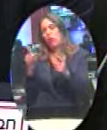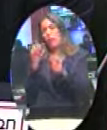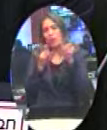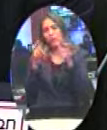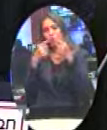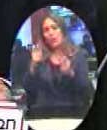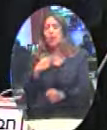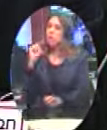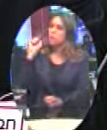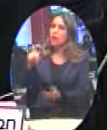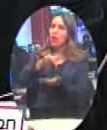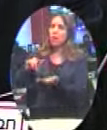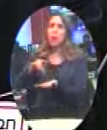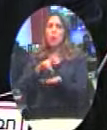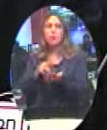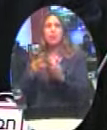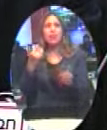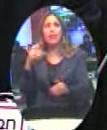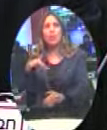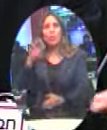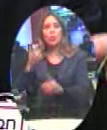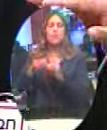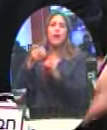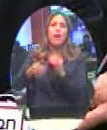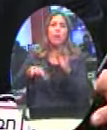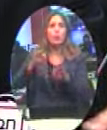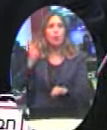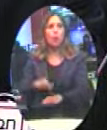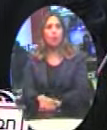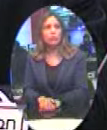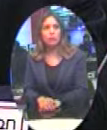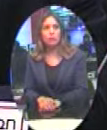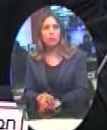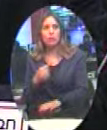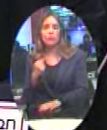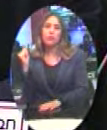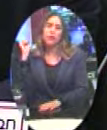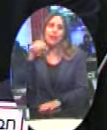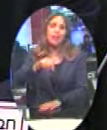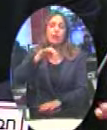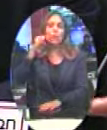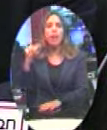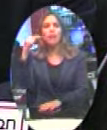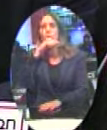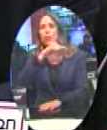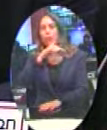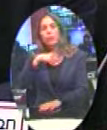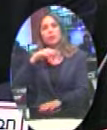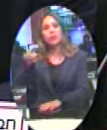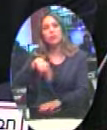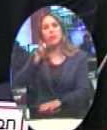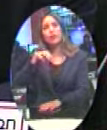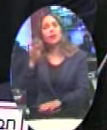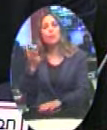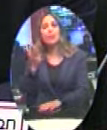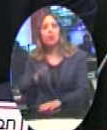רק לפני הבחירות, לפני כשנה מיד אחרי הבחירות, הגעתי למעלה אדומים, סיירתי עם בני כשריאל,